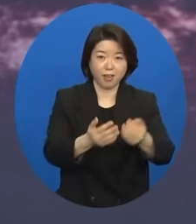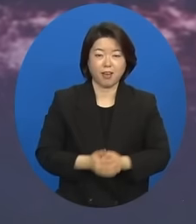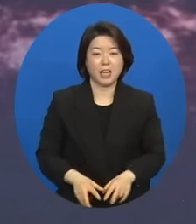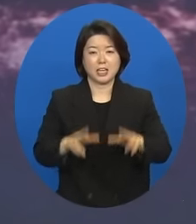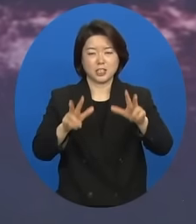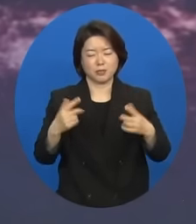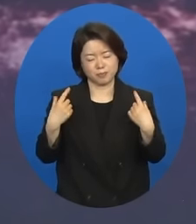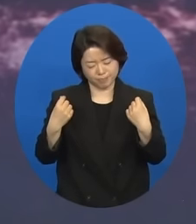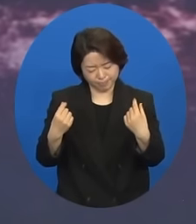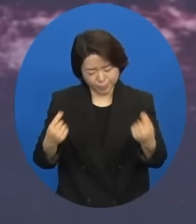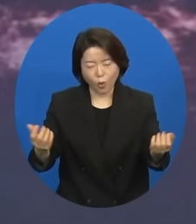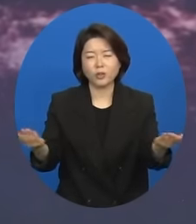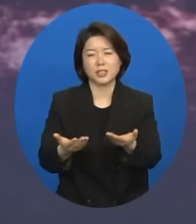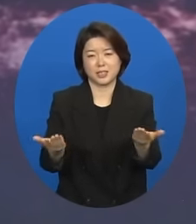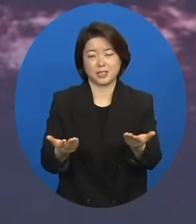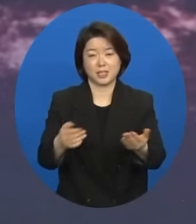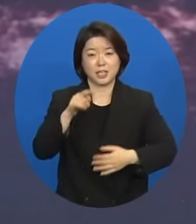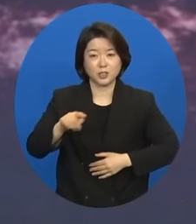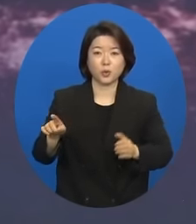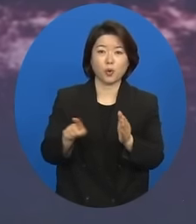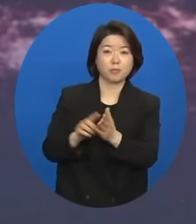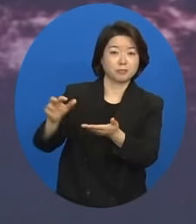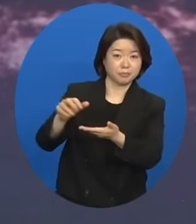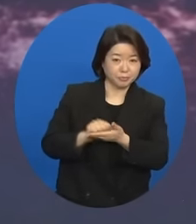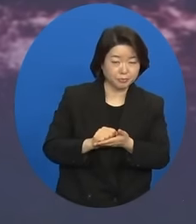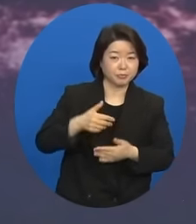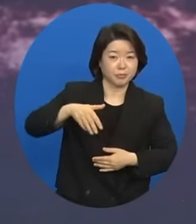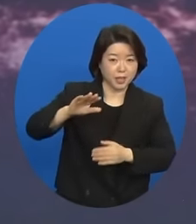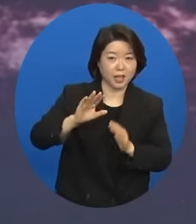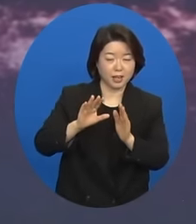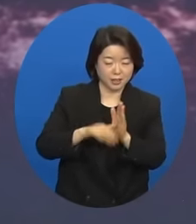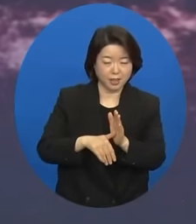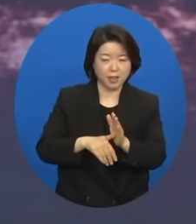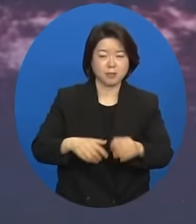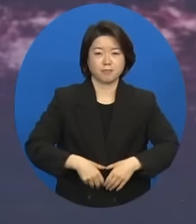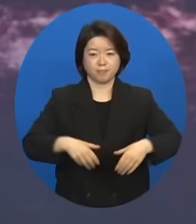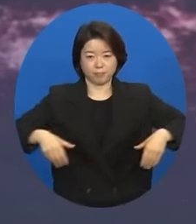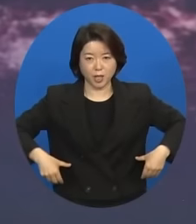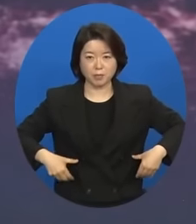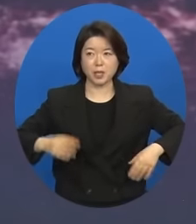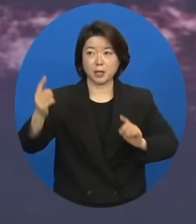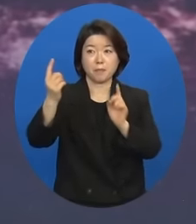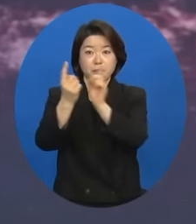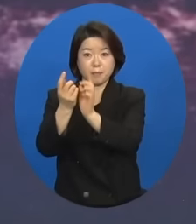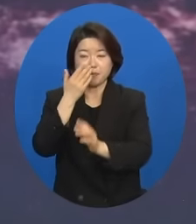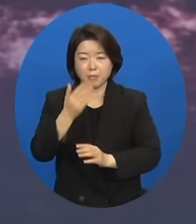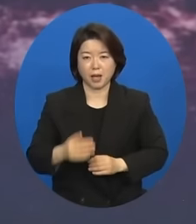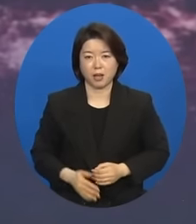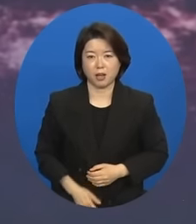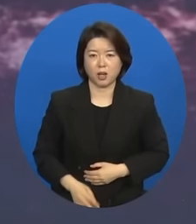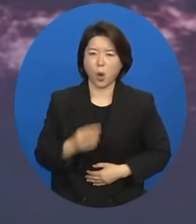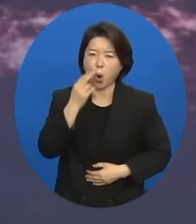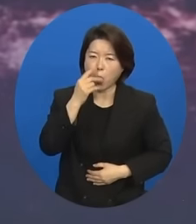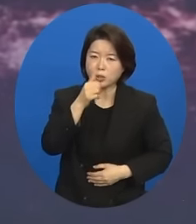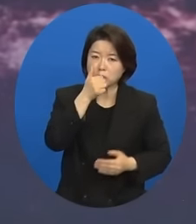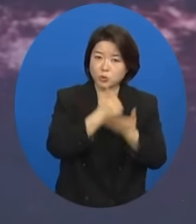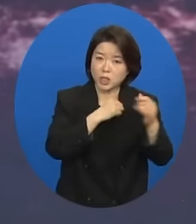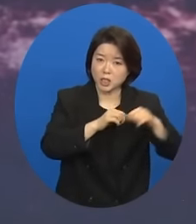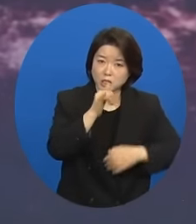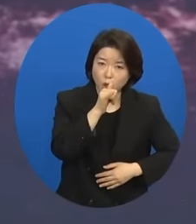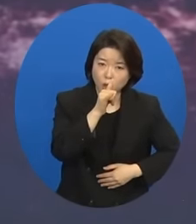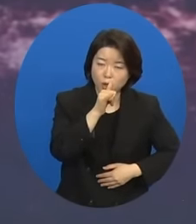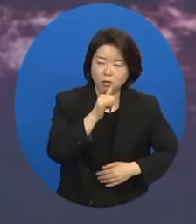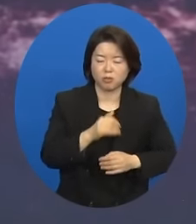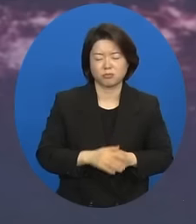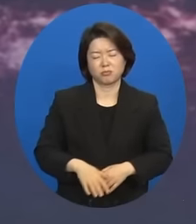일하고 계십니다 그것을 믿음으로 나아갈 때에 우리가 담대하게 나갈 수 있는 거예요 여러분 혹시 죄를 지셨습니까 하나님 저는